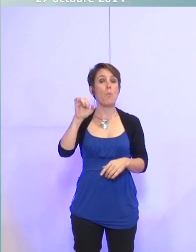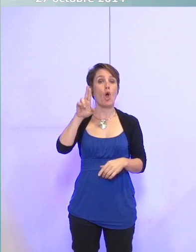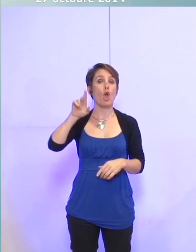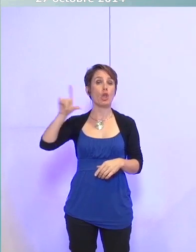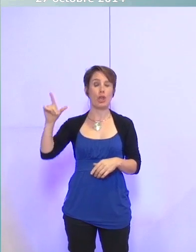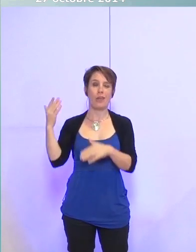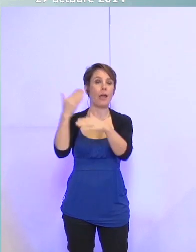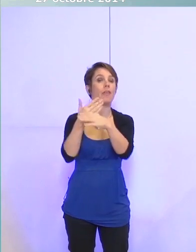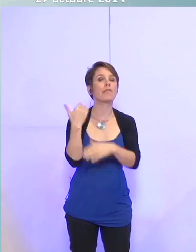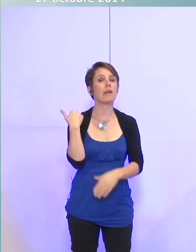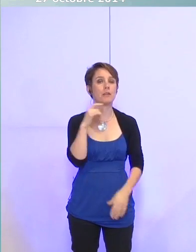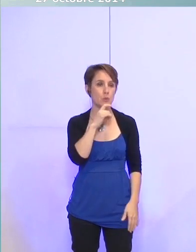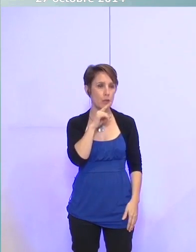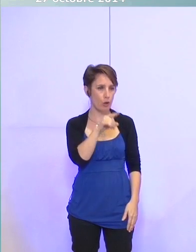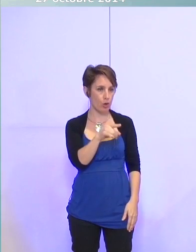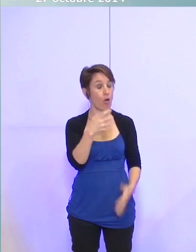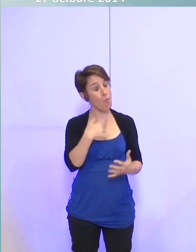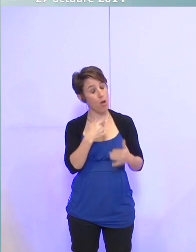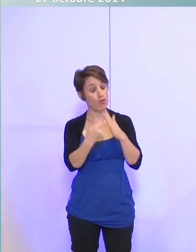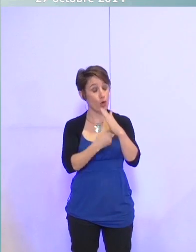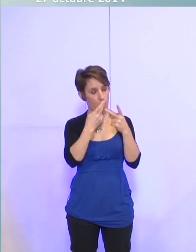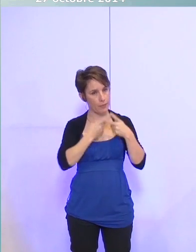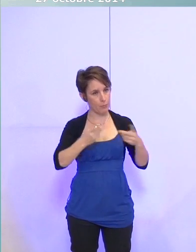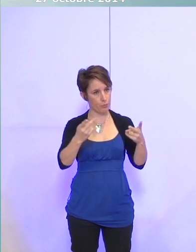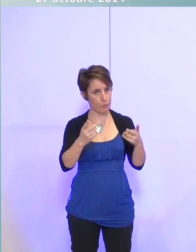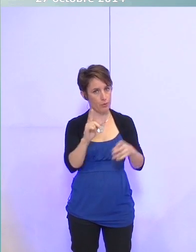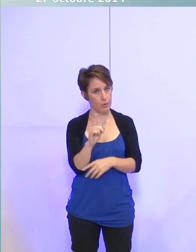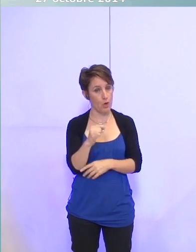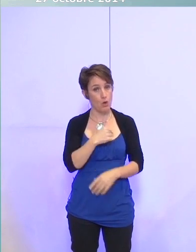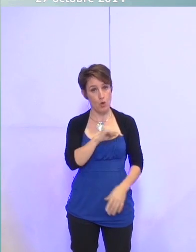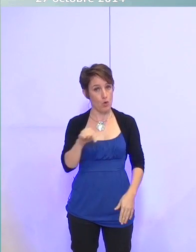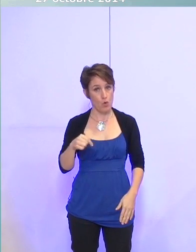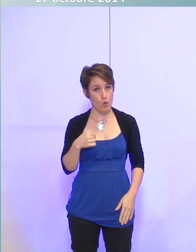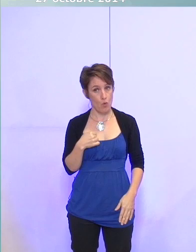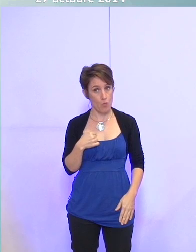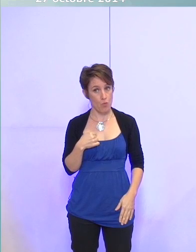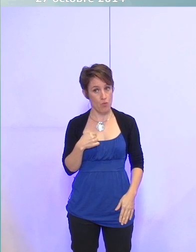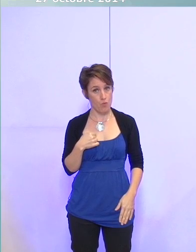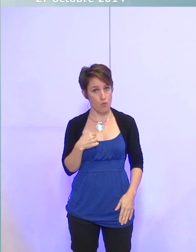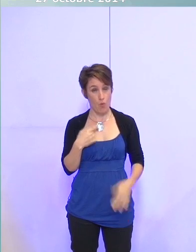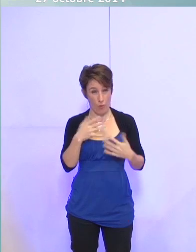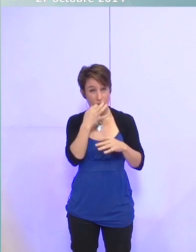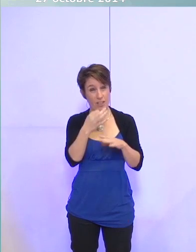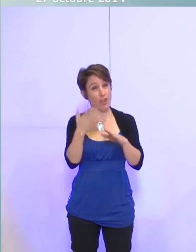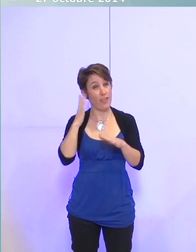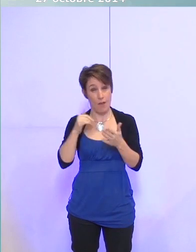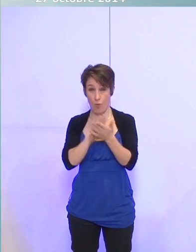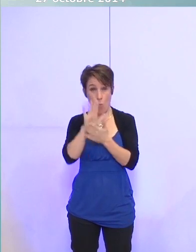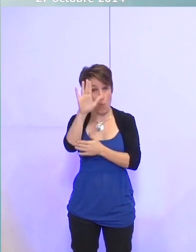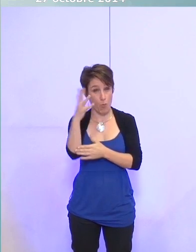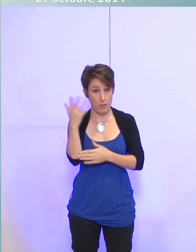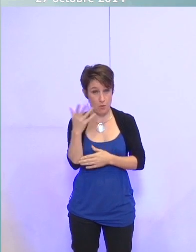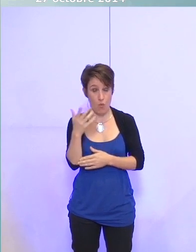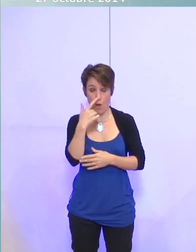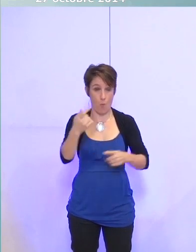ici que nous avons pris l'engagement de ne pas faire peser sur les Grenoblois le coût des politiques mises en œuvre